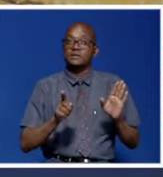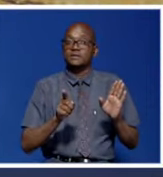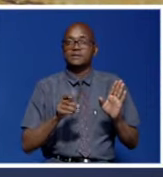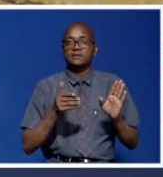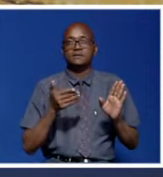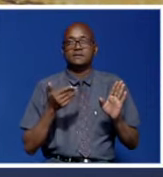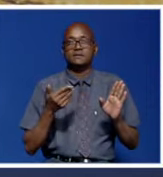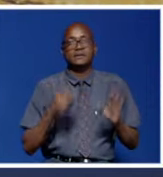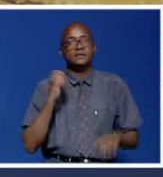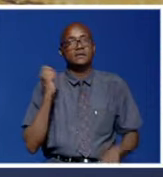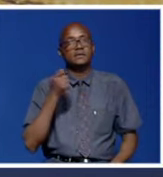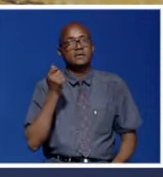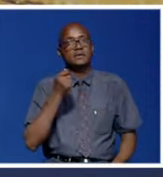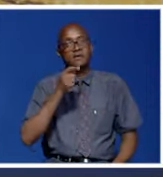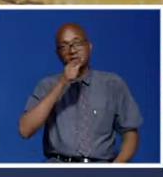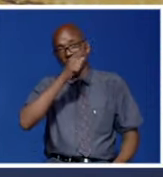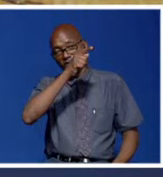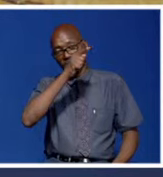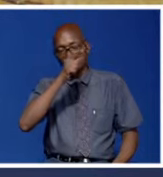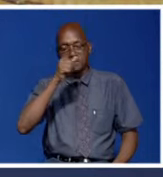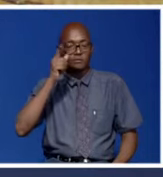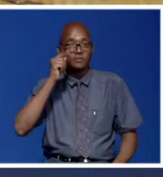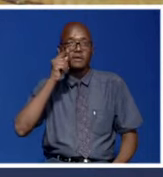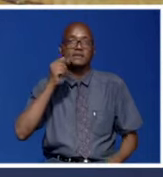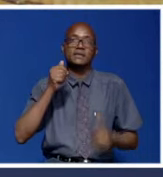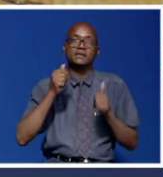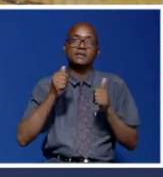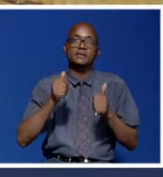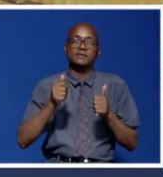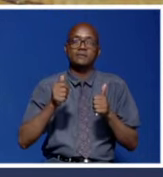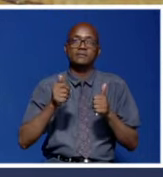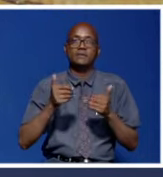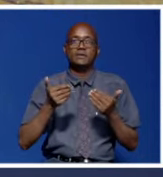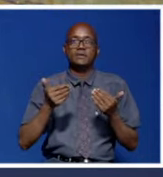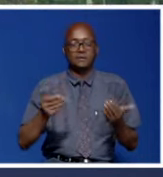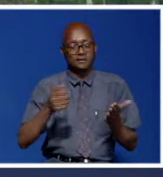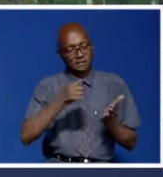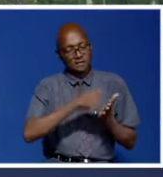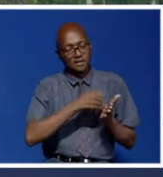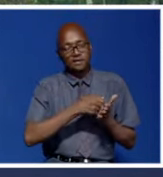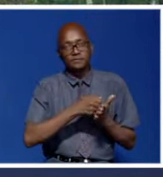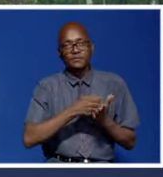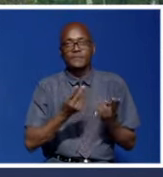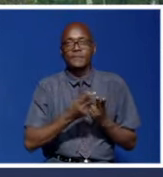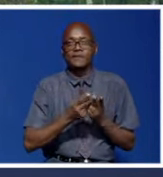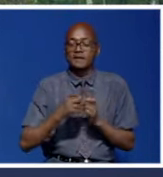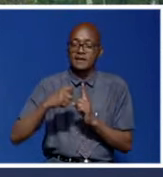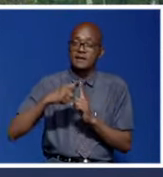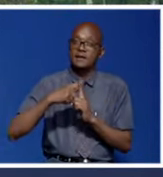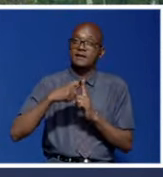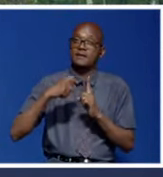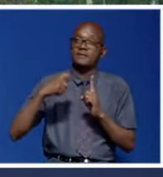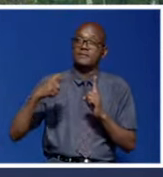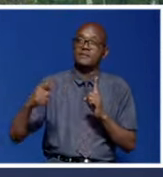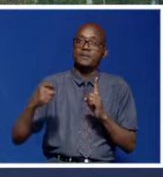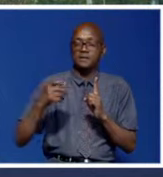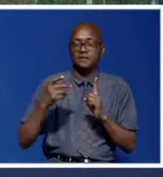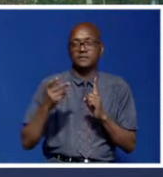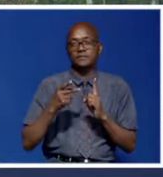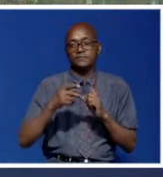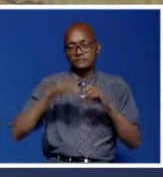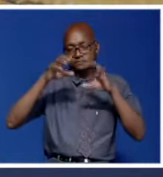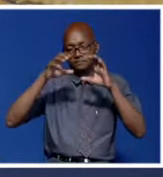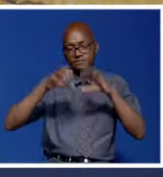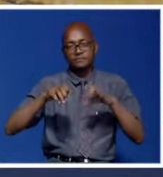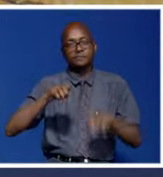wa Nairobi pamoja na Mombasa kunatarajiwa kuwa na hali ya ukavu, huku tunatarajia vile vile Kampala kutarajiwa kuwa na hali ya